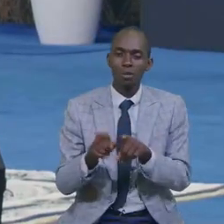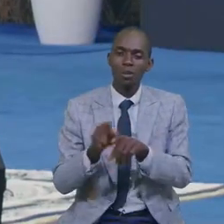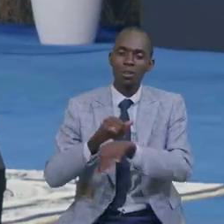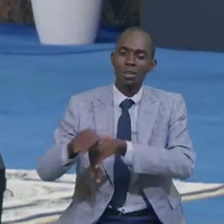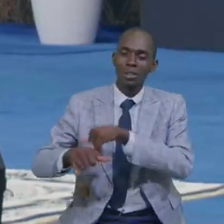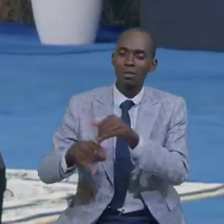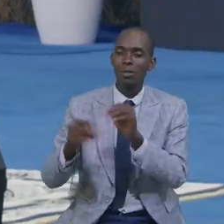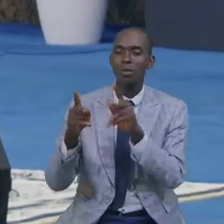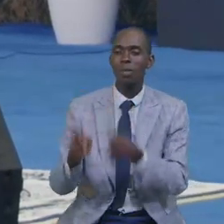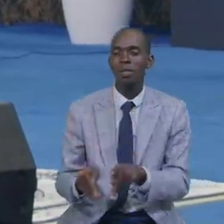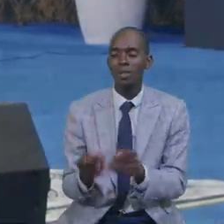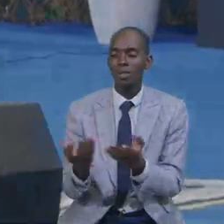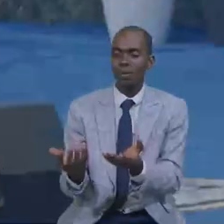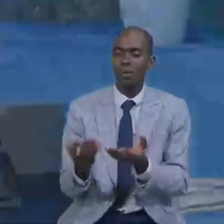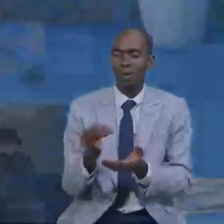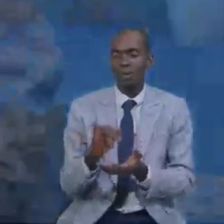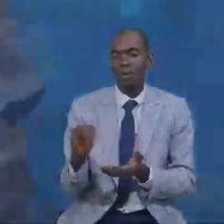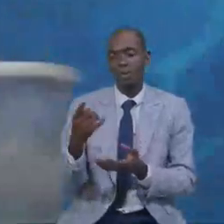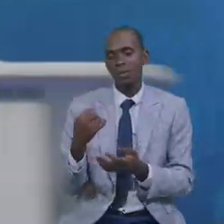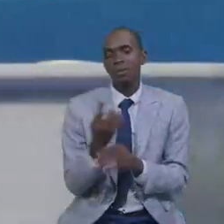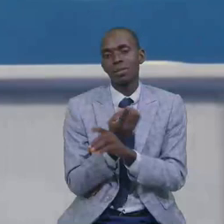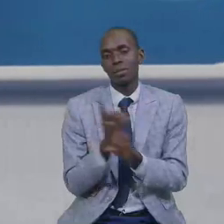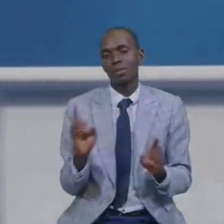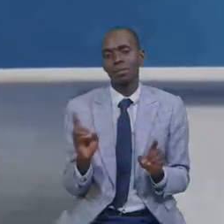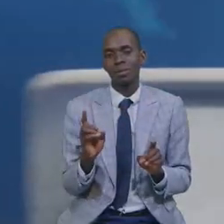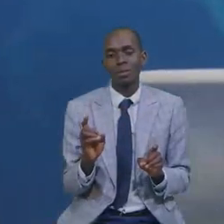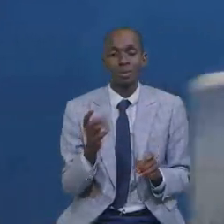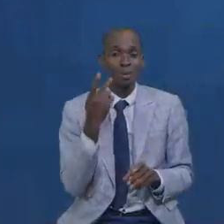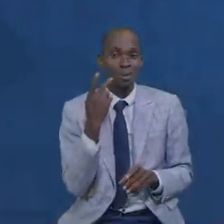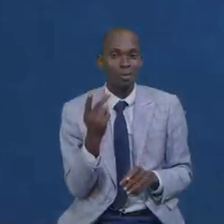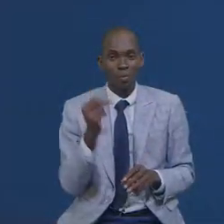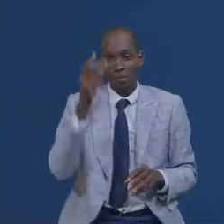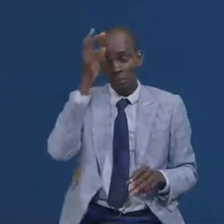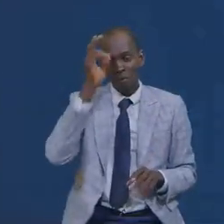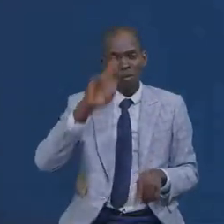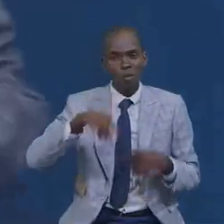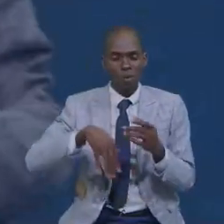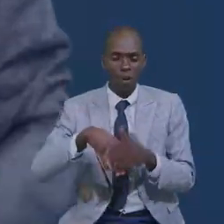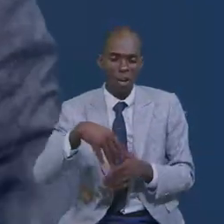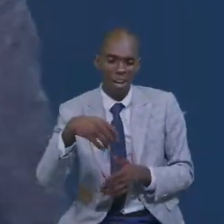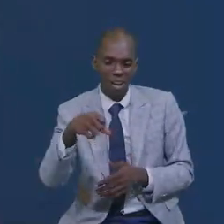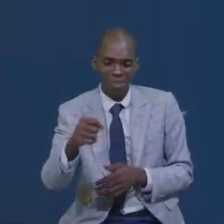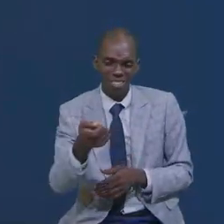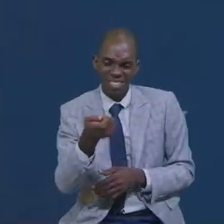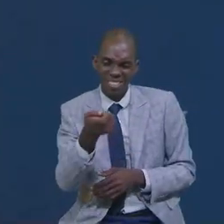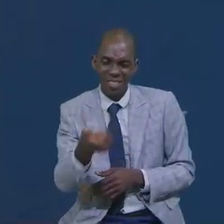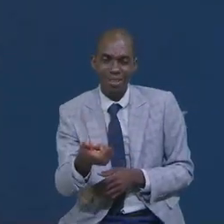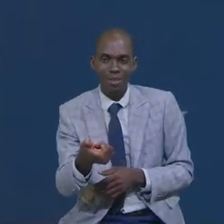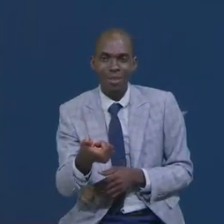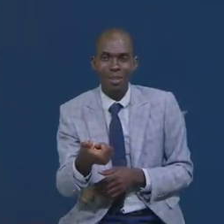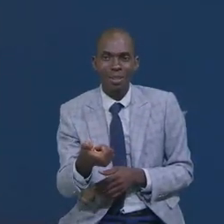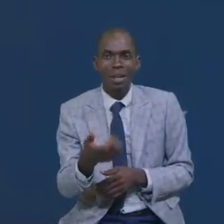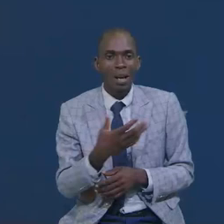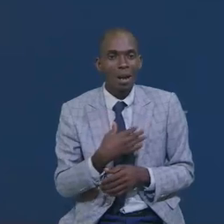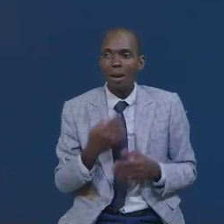délivrant et même parfois s'amuse avec celui qui veut chasser les gens ils sont un peu